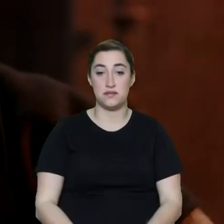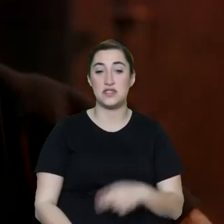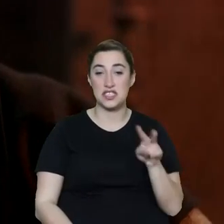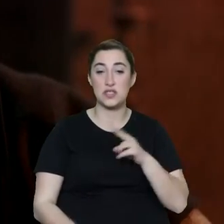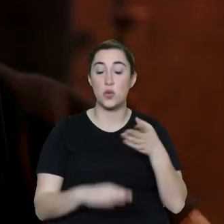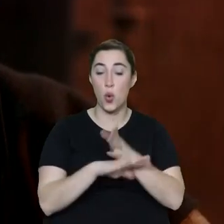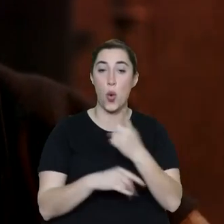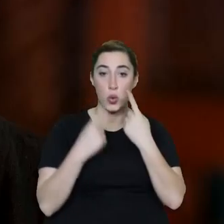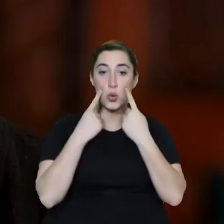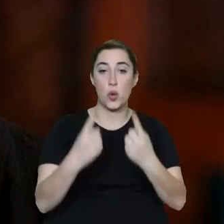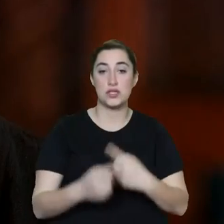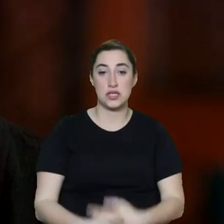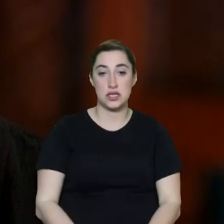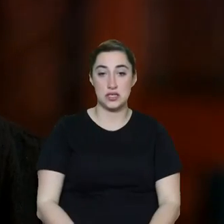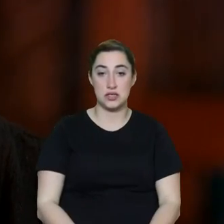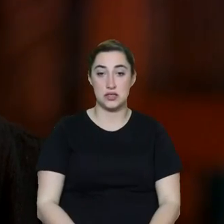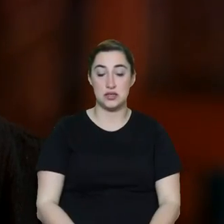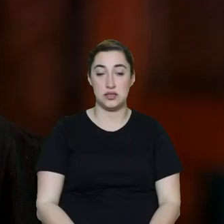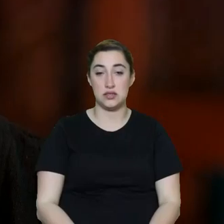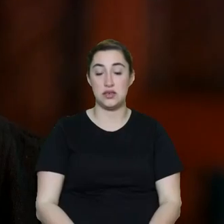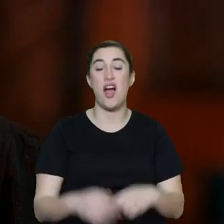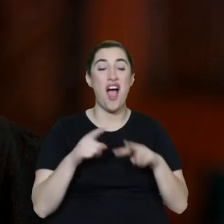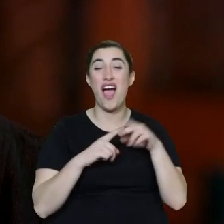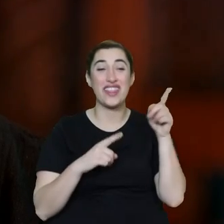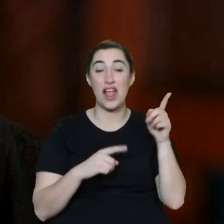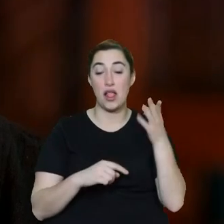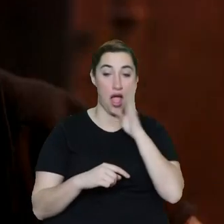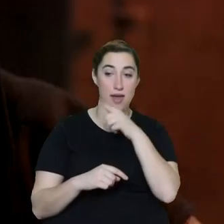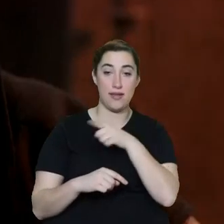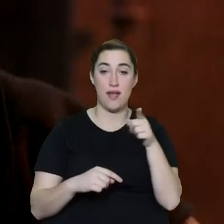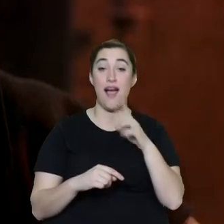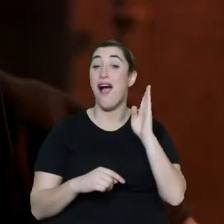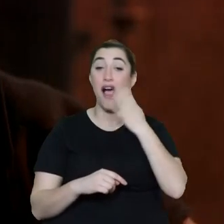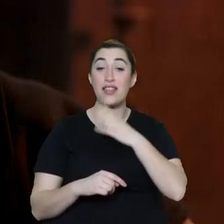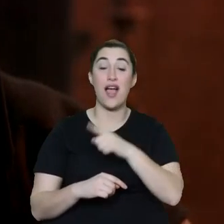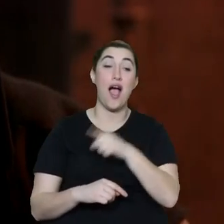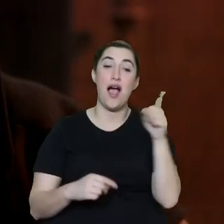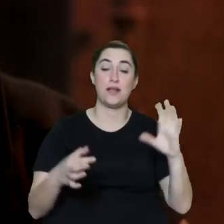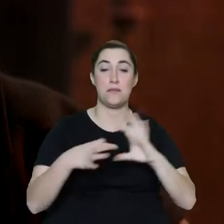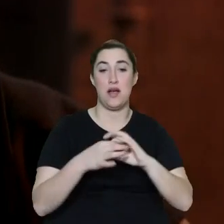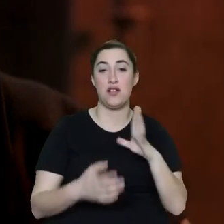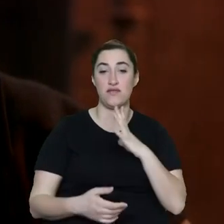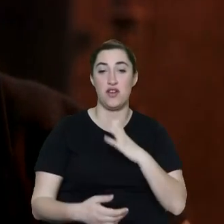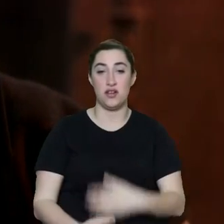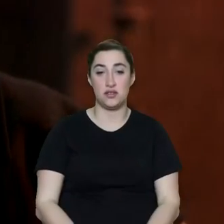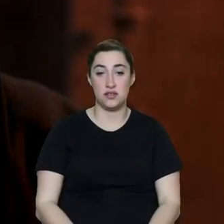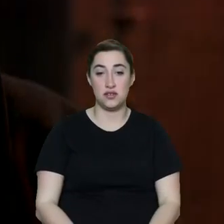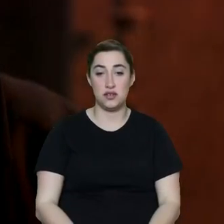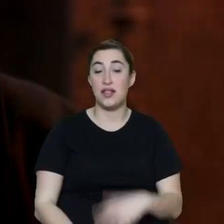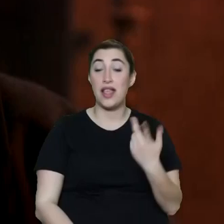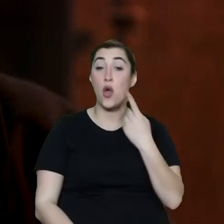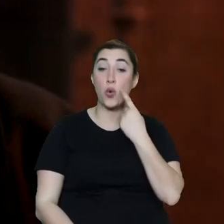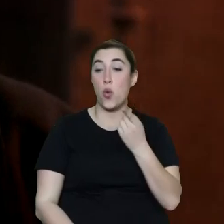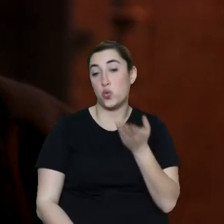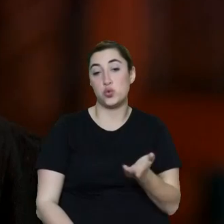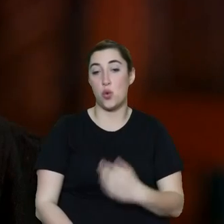İkisi de doğruyu gösterir. Aynalı aynadır, ayna aynalıdır. Ne